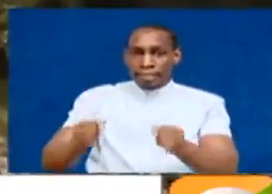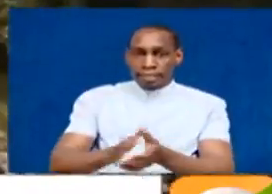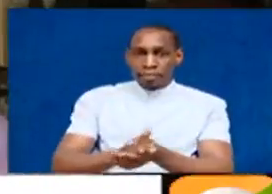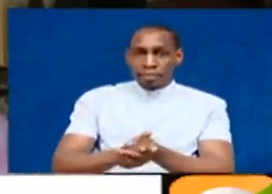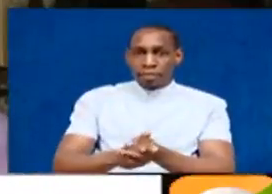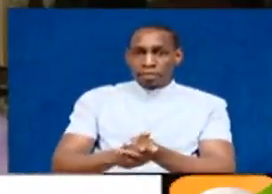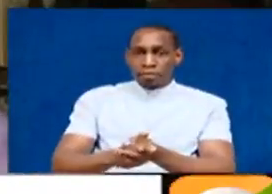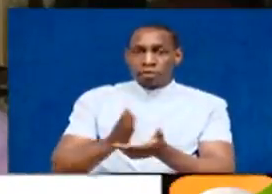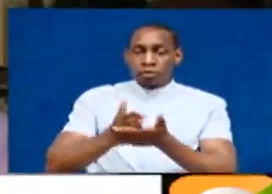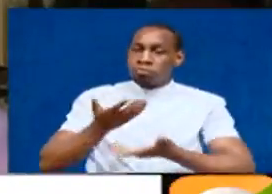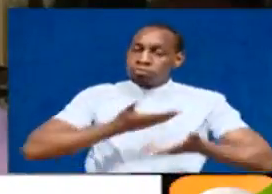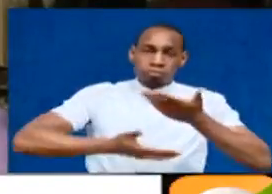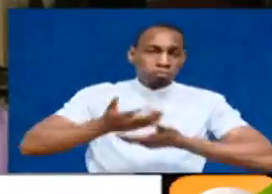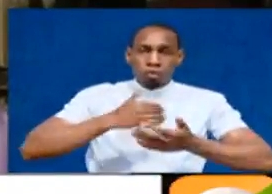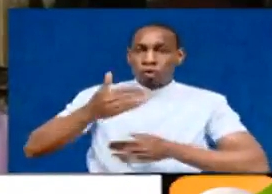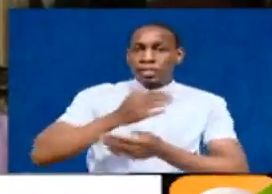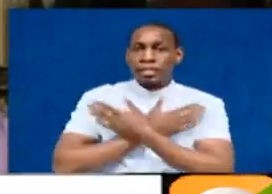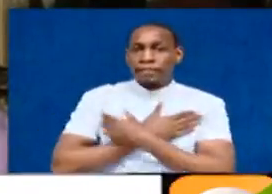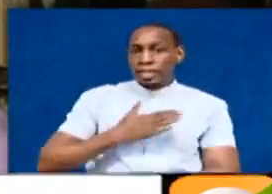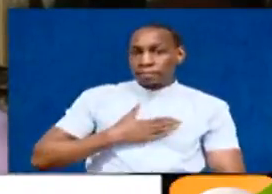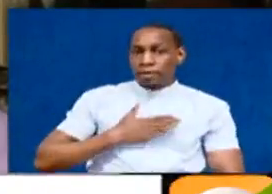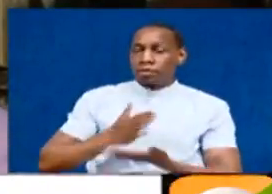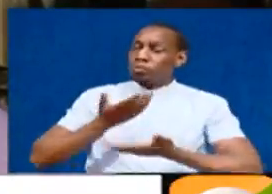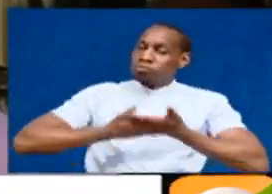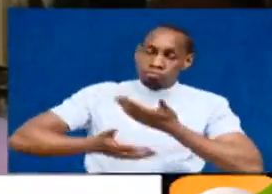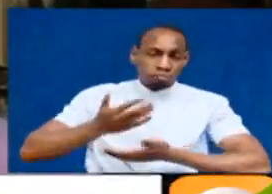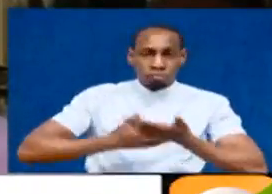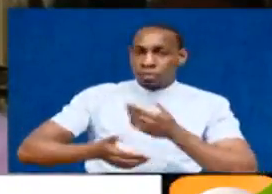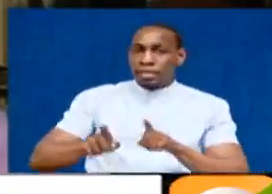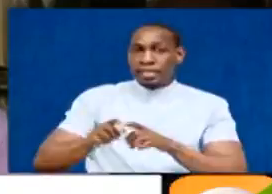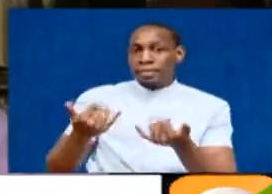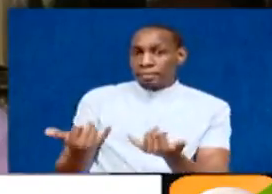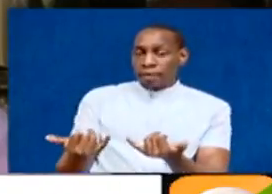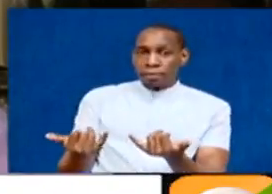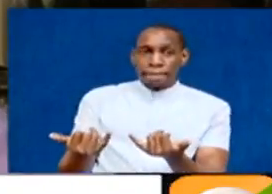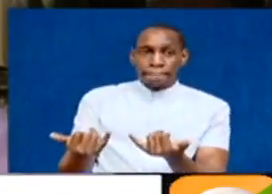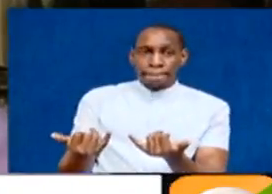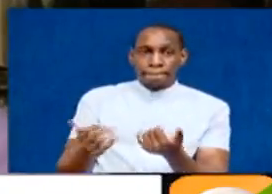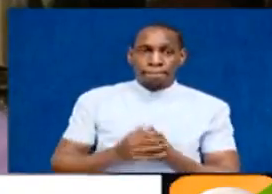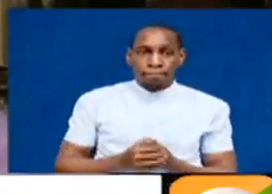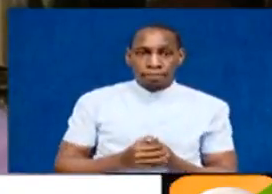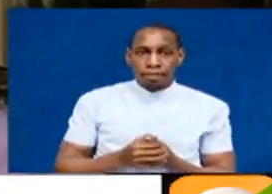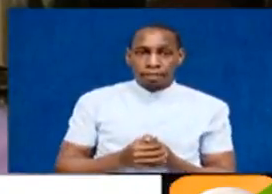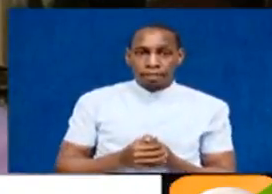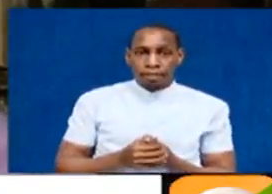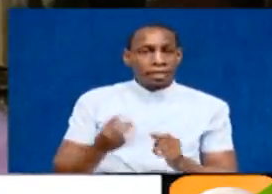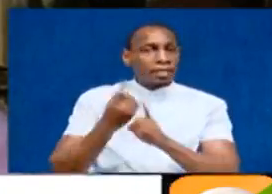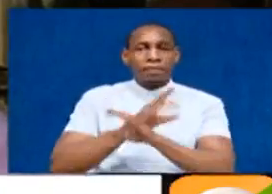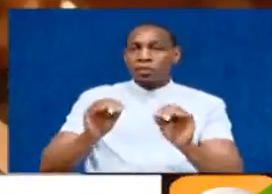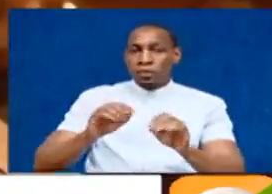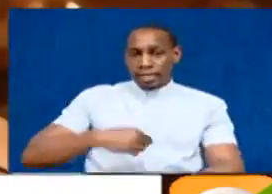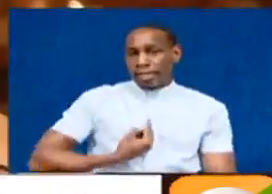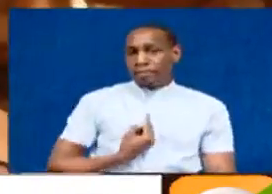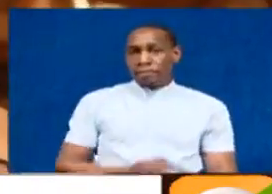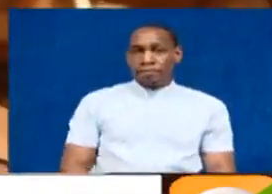wao marafiki zangu tuseme. Sasa nimezoeana nao, sasa hata nimejikuta yani hata sioni tofauti na